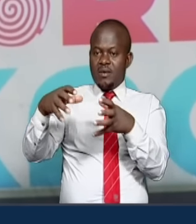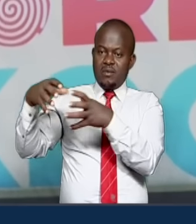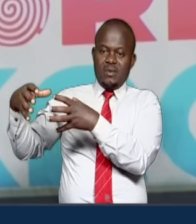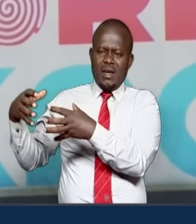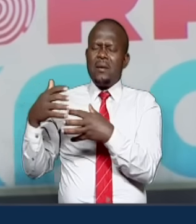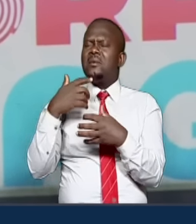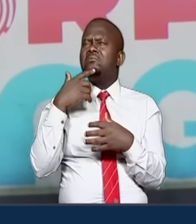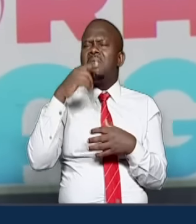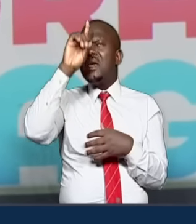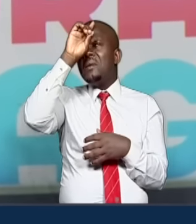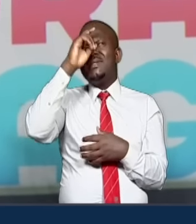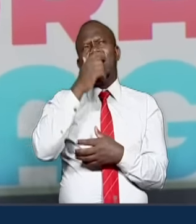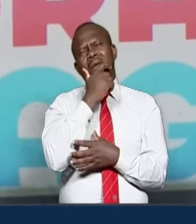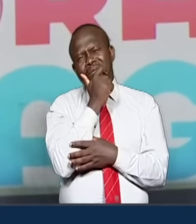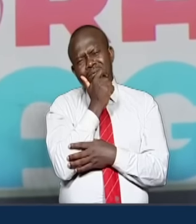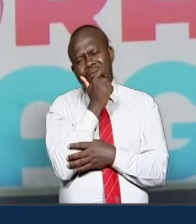abantu bakavuga ngo